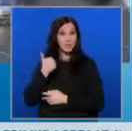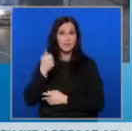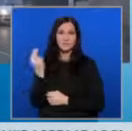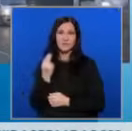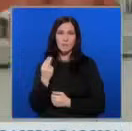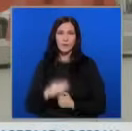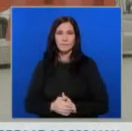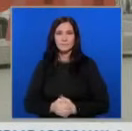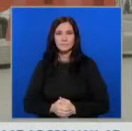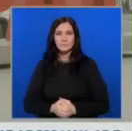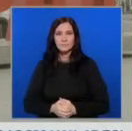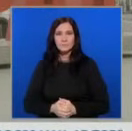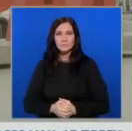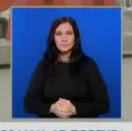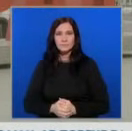Сърбия.